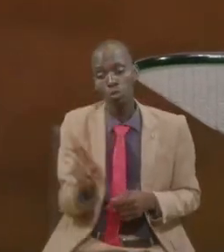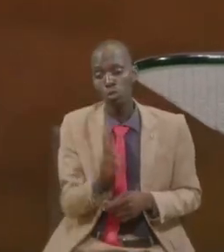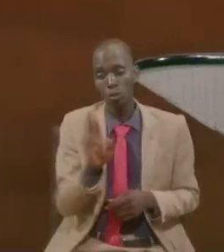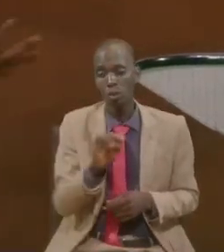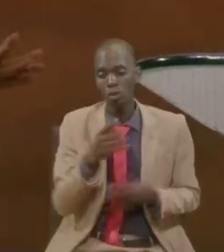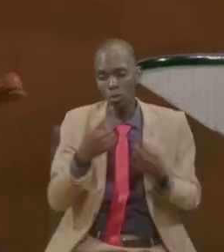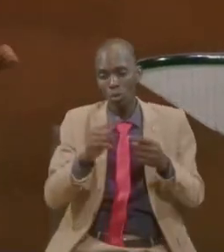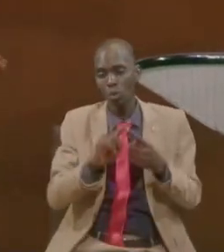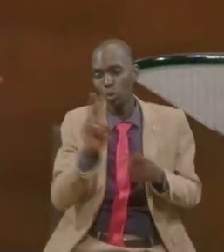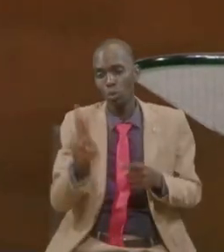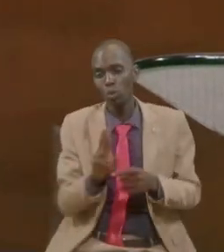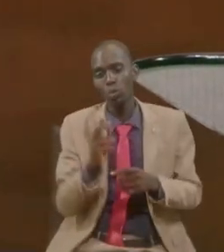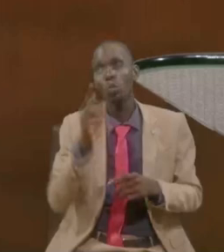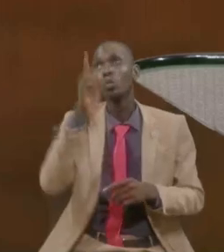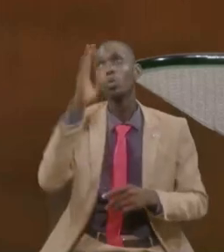je jure,